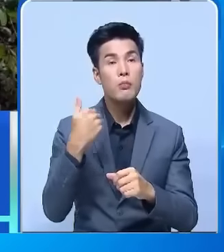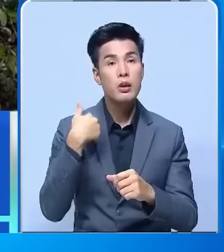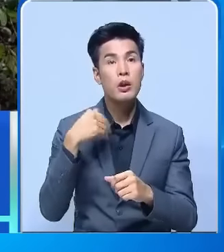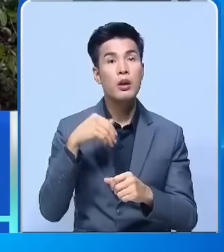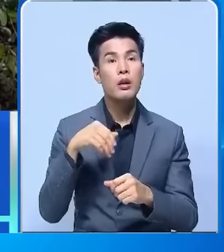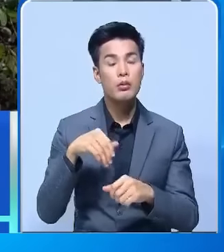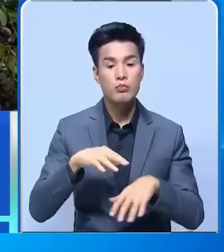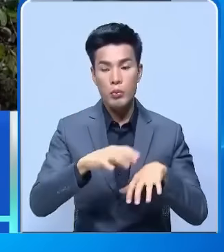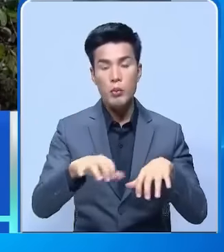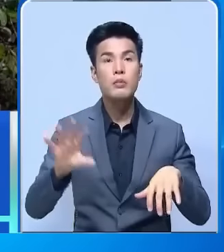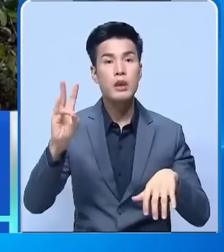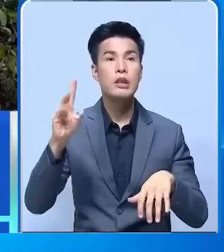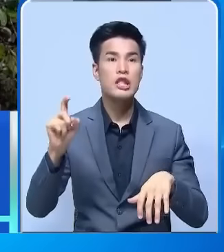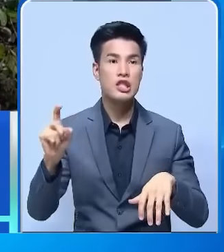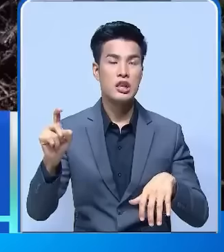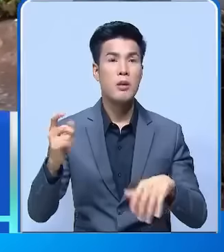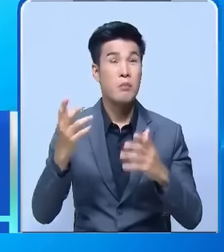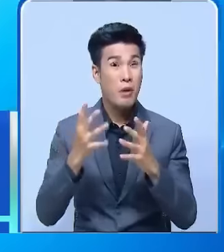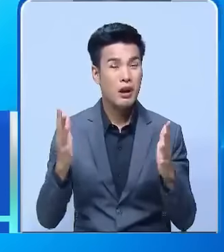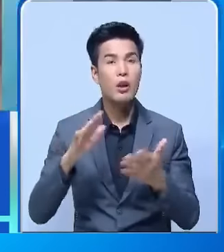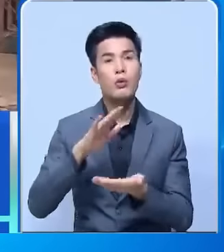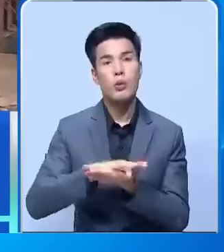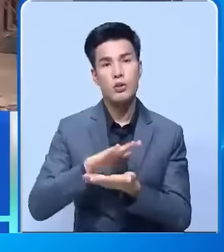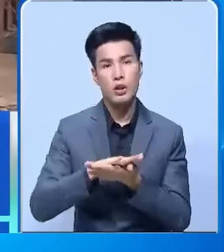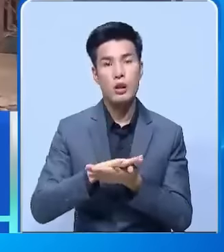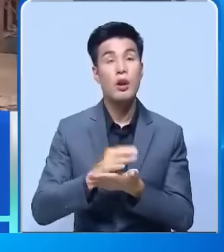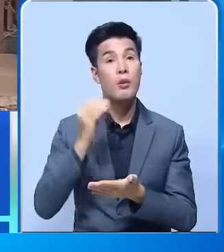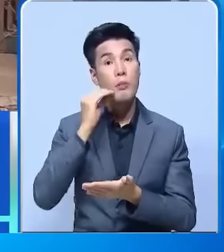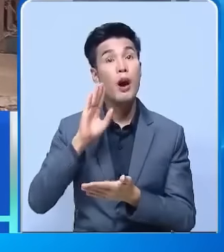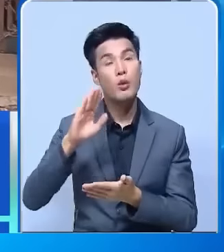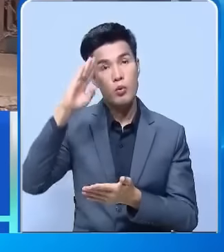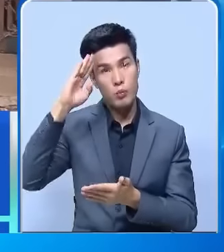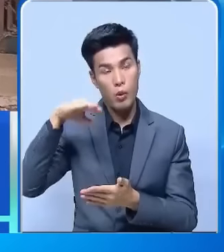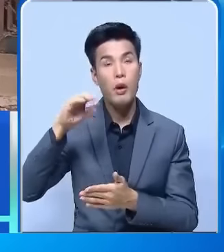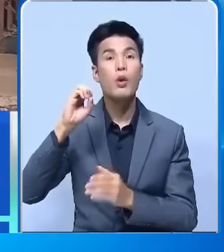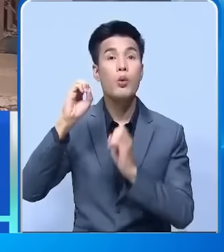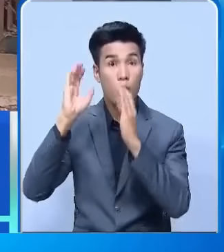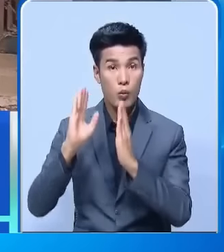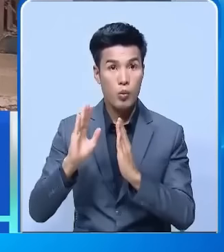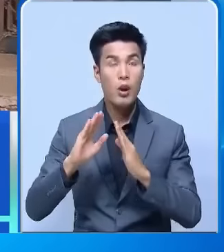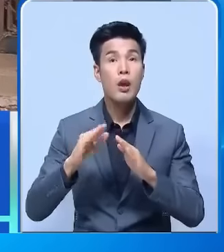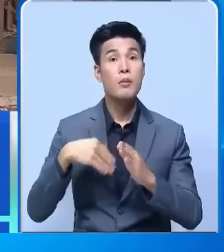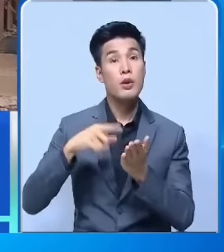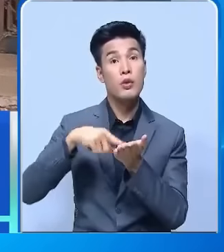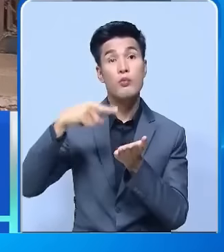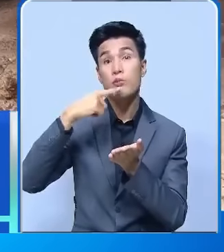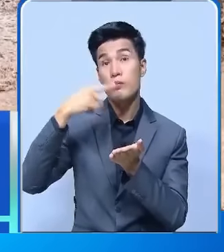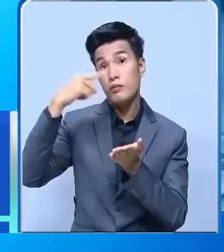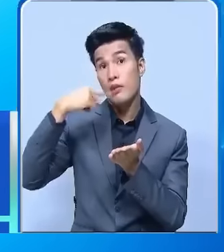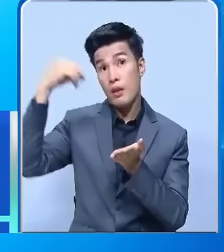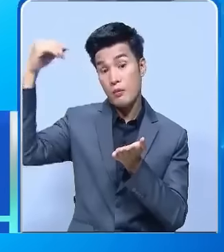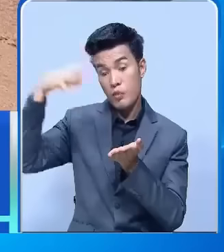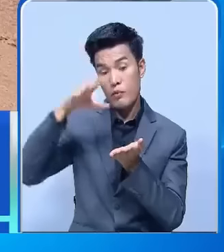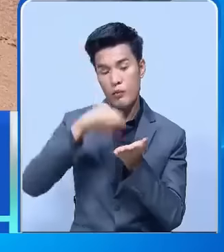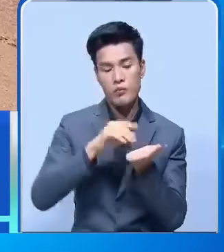ายไป7หลังส่วนที่เสียหายหนักก็คือโรงเรียนบ้านพักครูศาลาอเนกประสงค์แผงโซลาร์เซลล์ที่ใช้ในหมู่บ้านและประปาภูเข